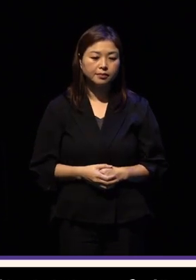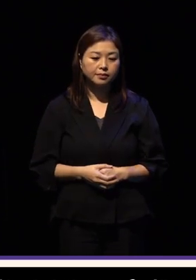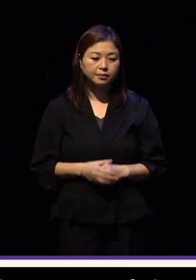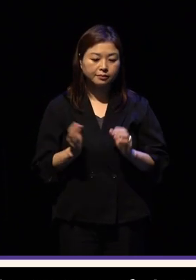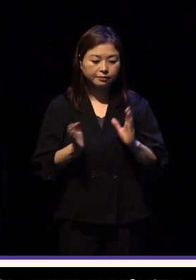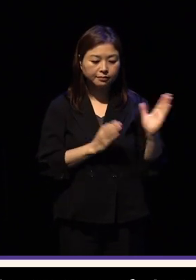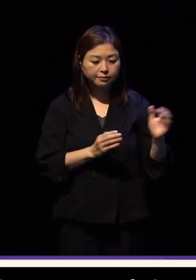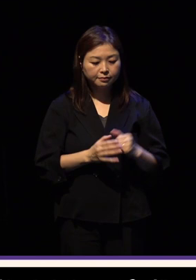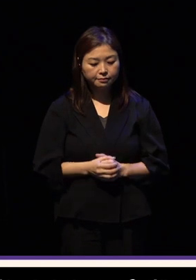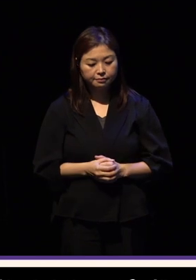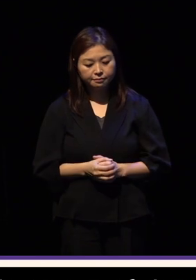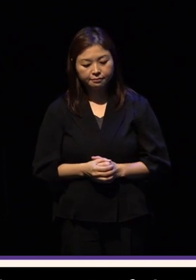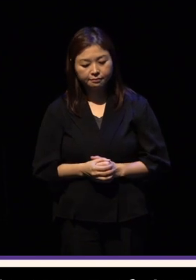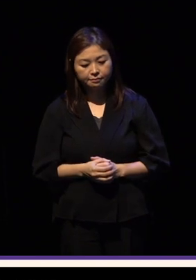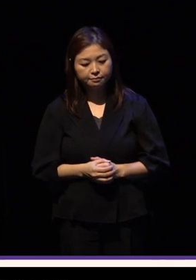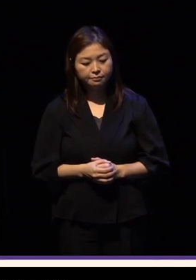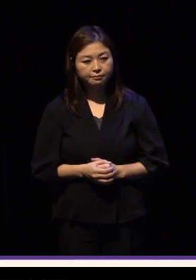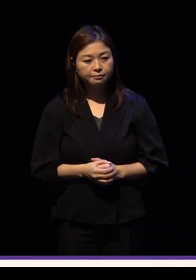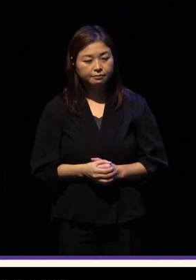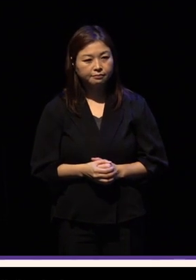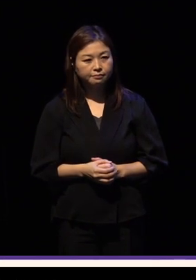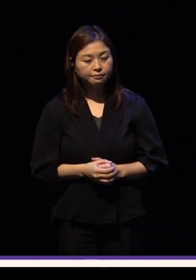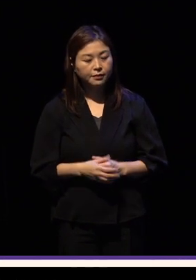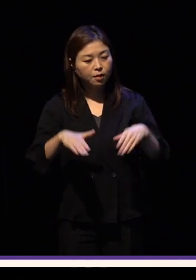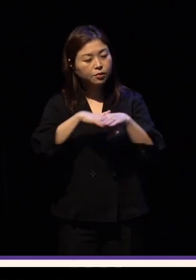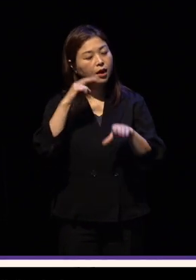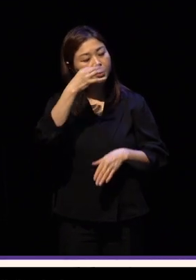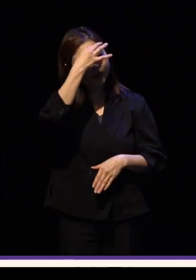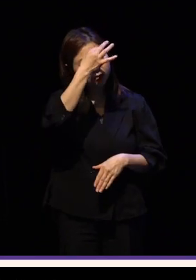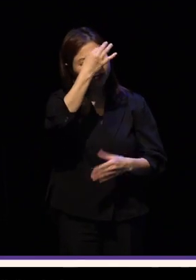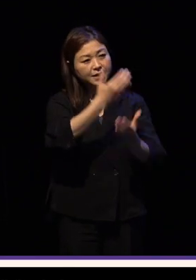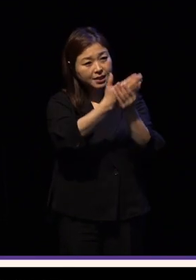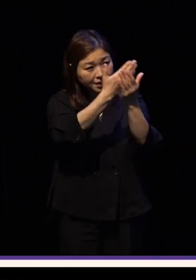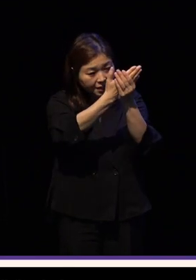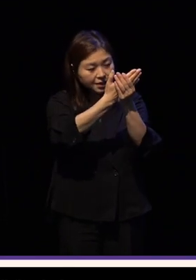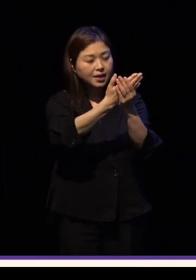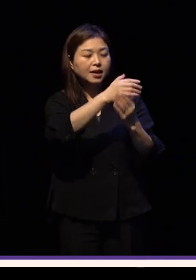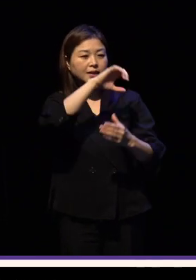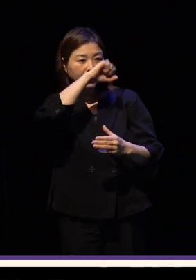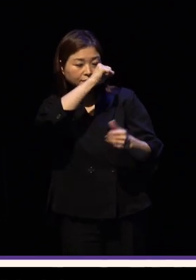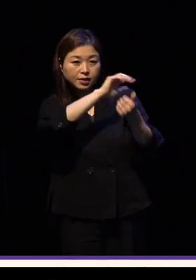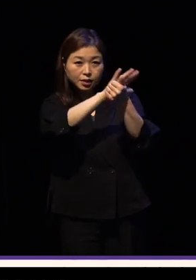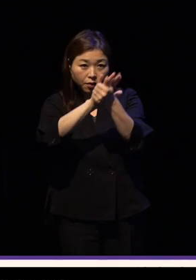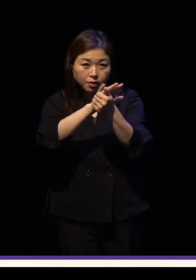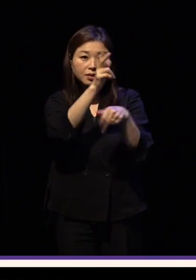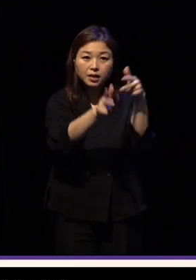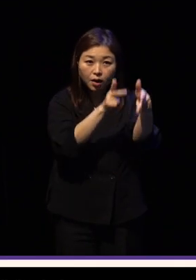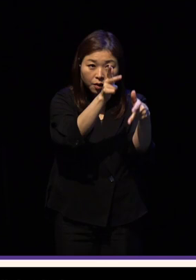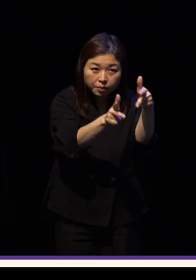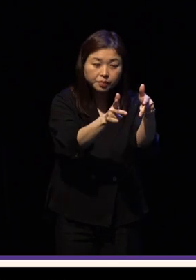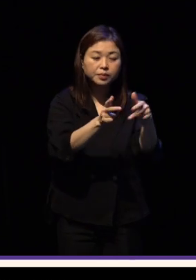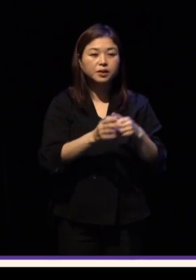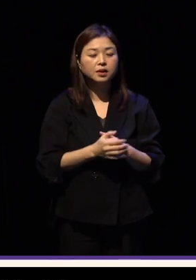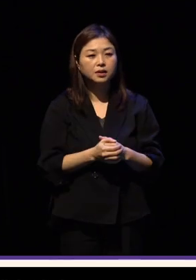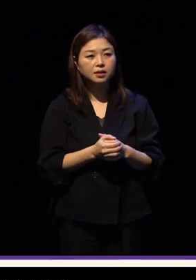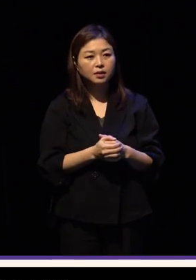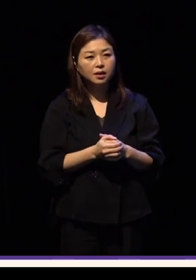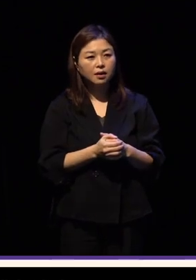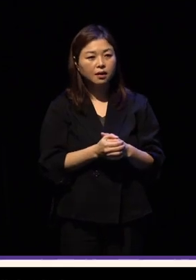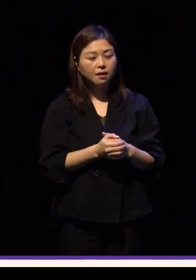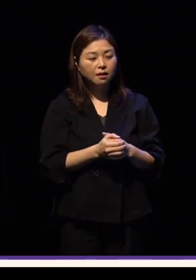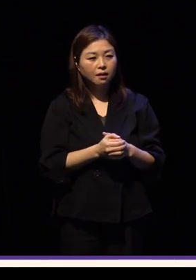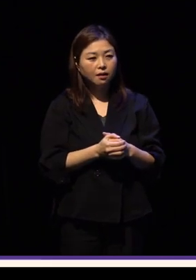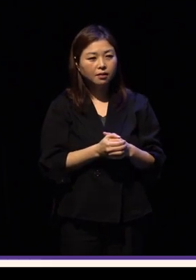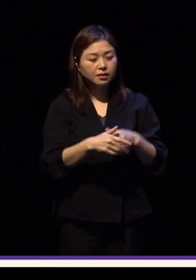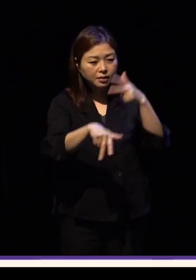그리고 문예진흥기금 사업은 지금 쪼개고 세분화된 사업 목적에 따라서 지원 대상과 내용이